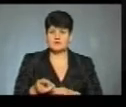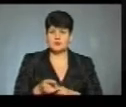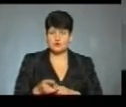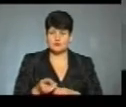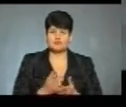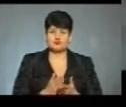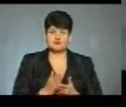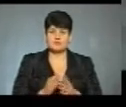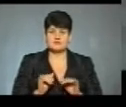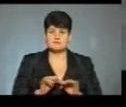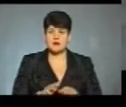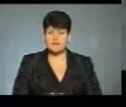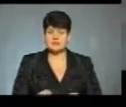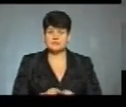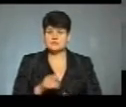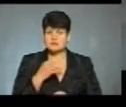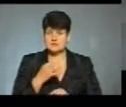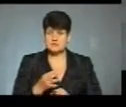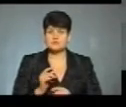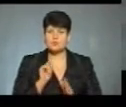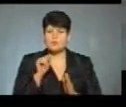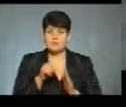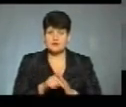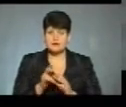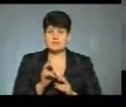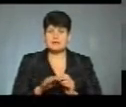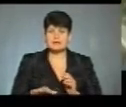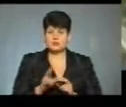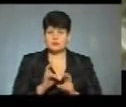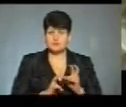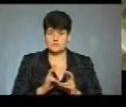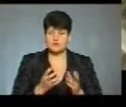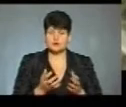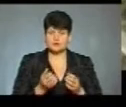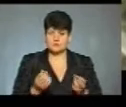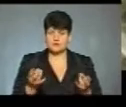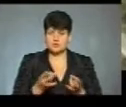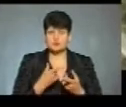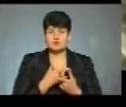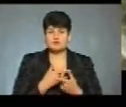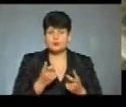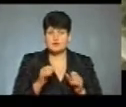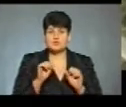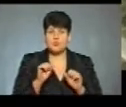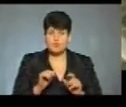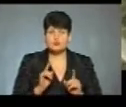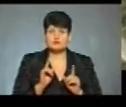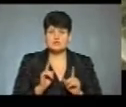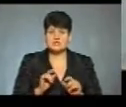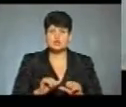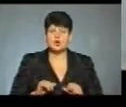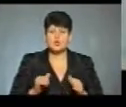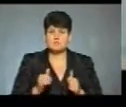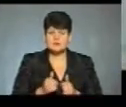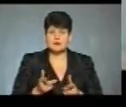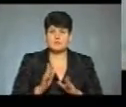у службових справах. Також сказав, що потрапити на територію підприємства і отримати потрібну інформацію зможемо лише з комісією,